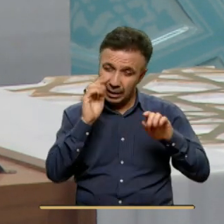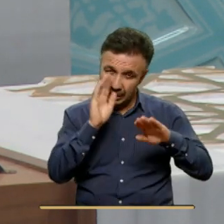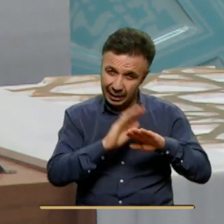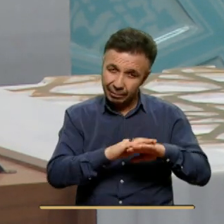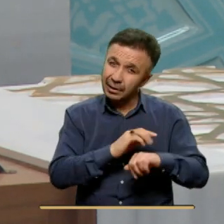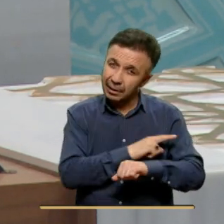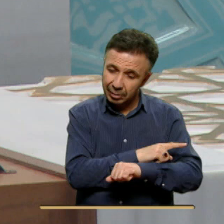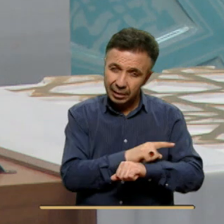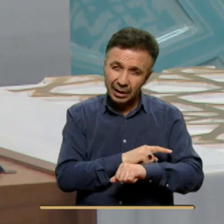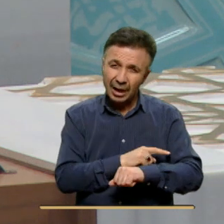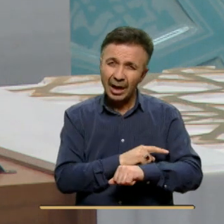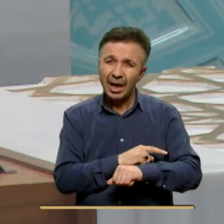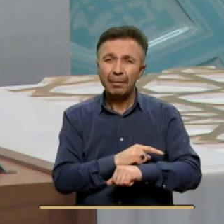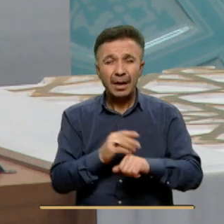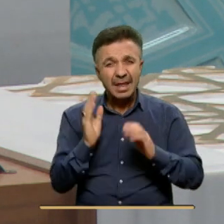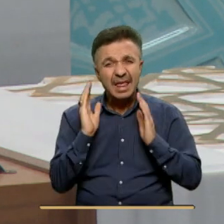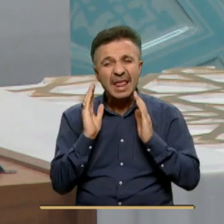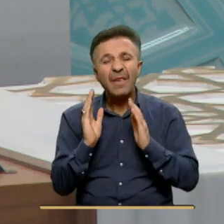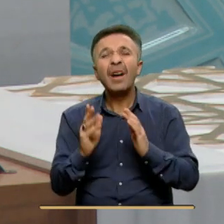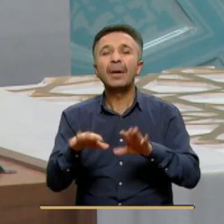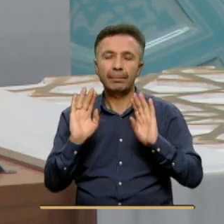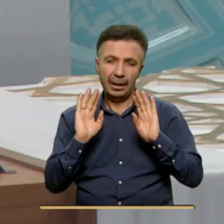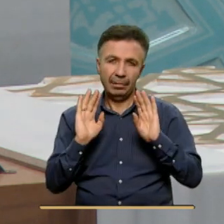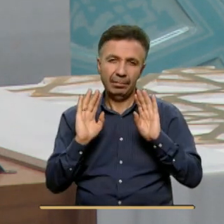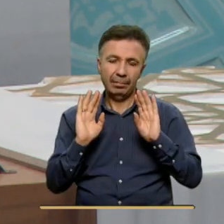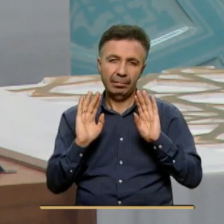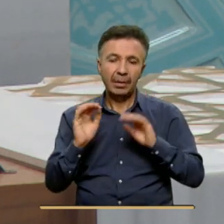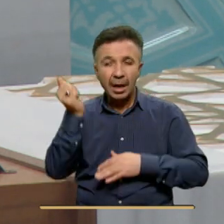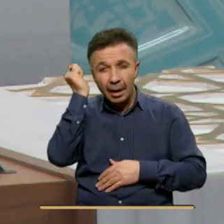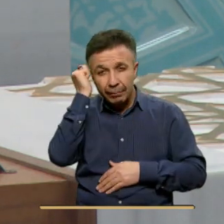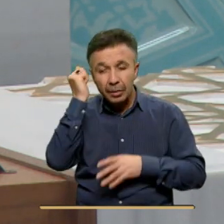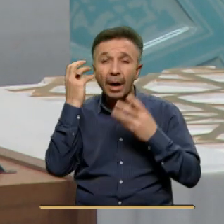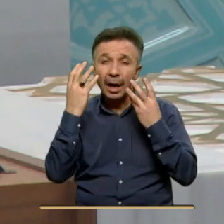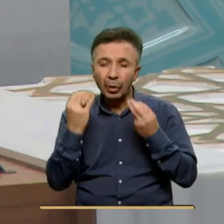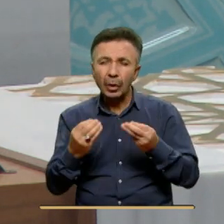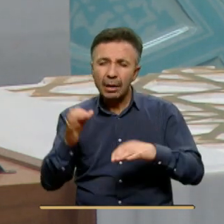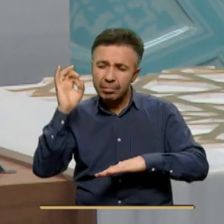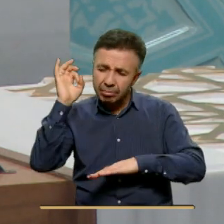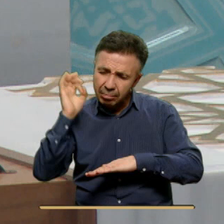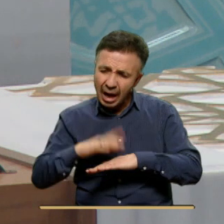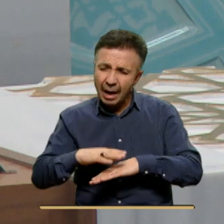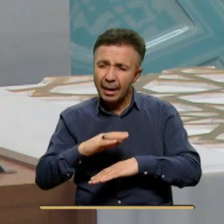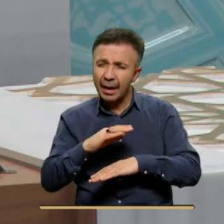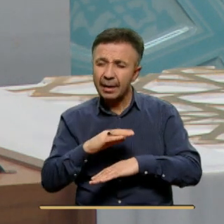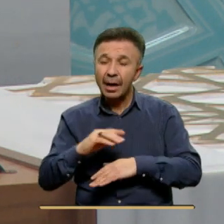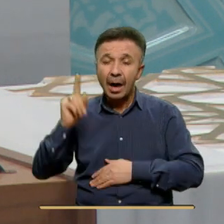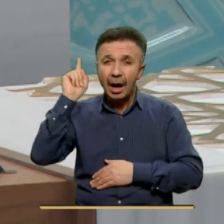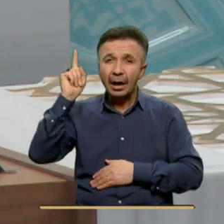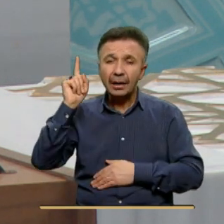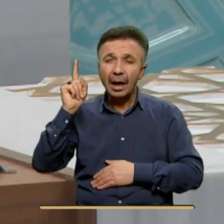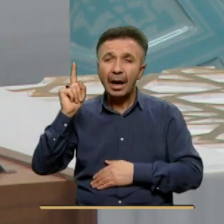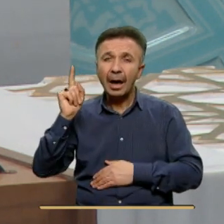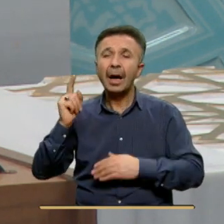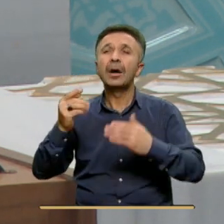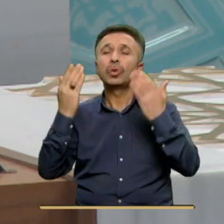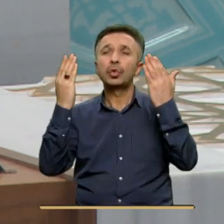zaman ısrar eden değil, pişman olan, hemen yaratan Rabbine yönelip tevbe